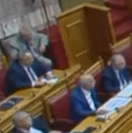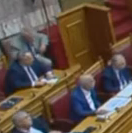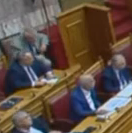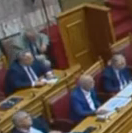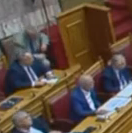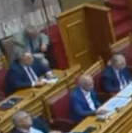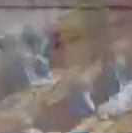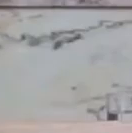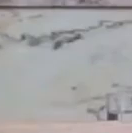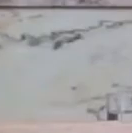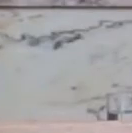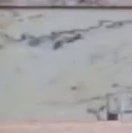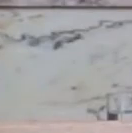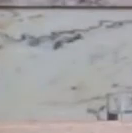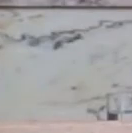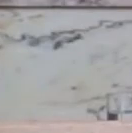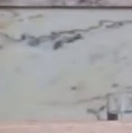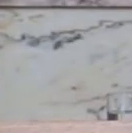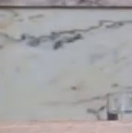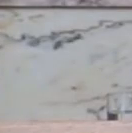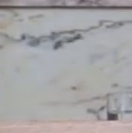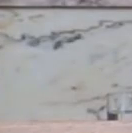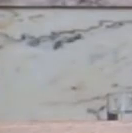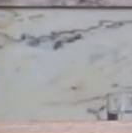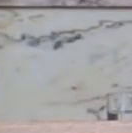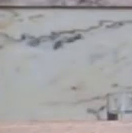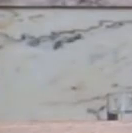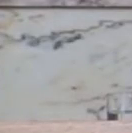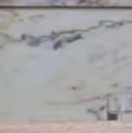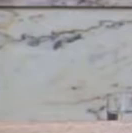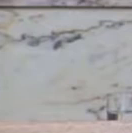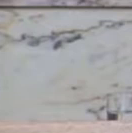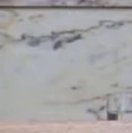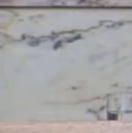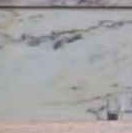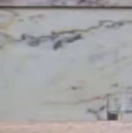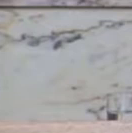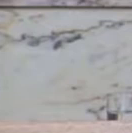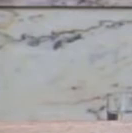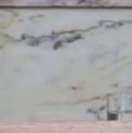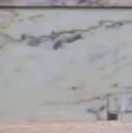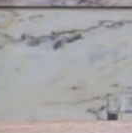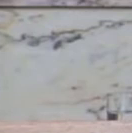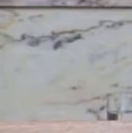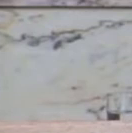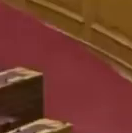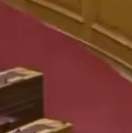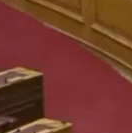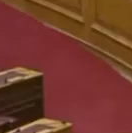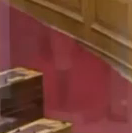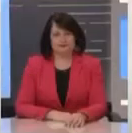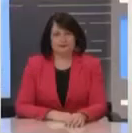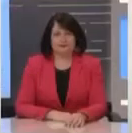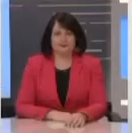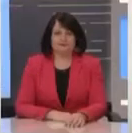Θεοδωράκη. Το λόγο έχει για να κλείσει την συζήτηση ο Πρωθυπουργός για τη δευτερολογία του. Για 10. Εγώ,